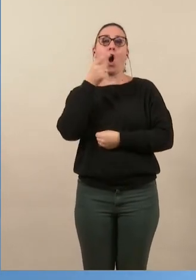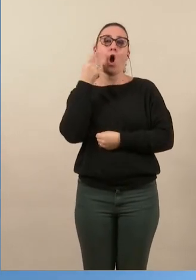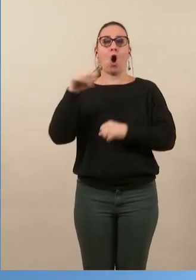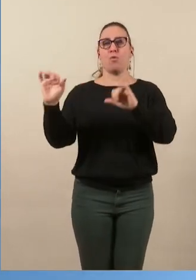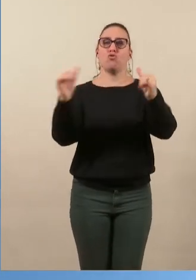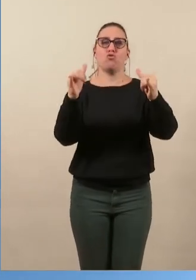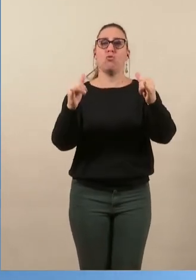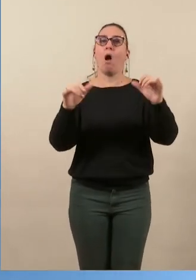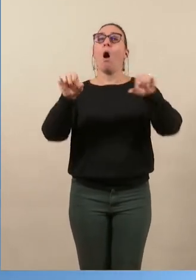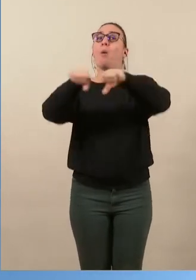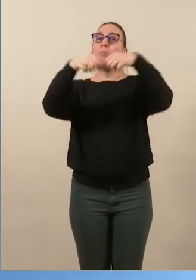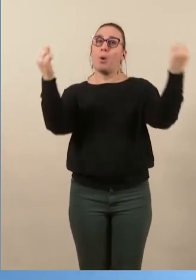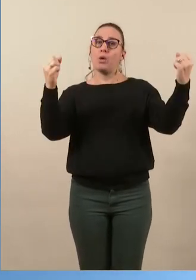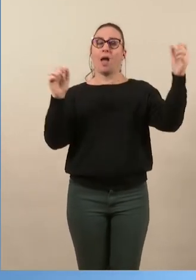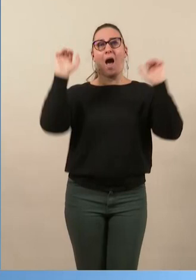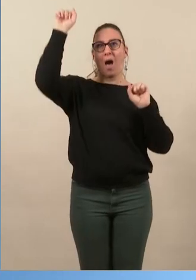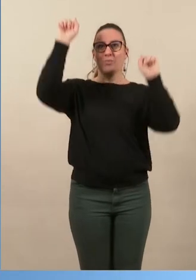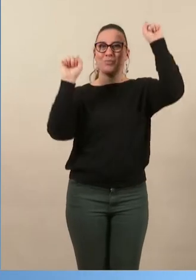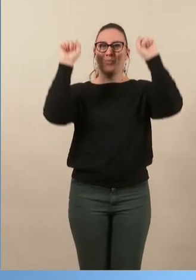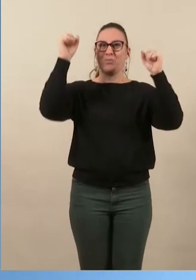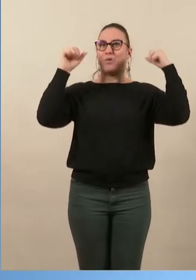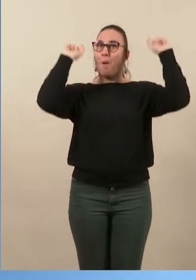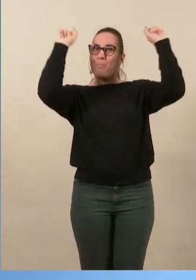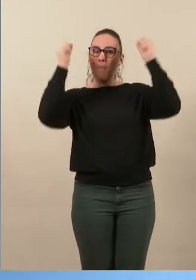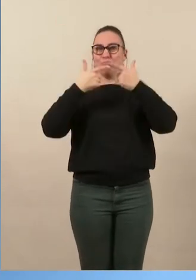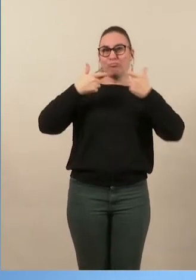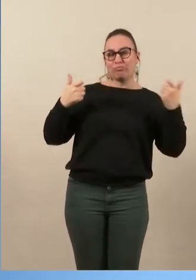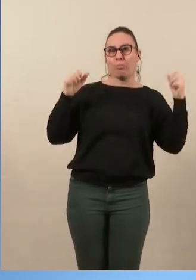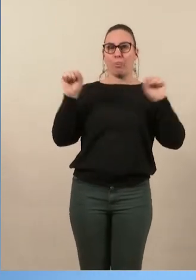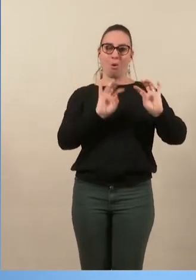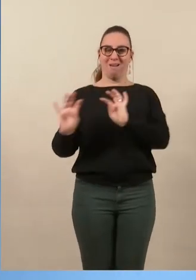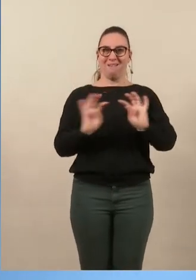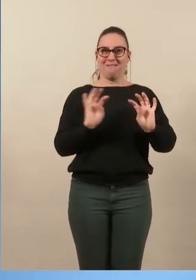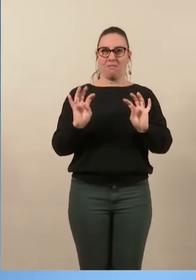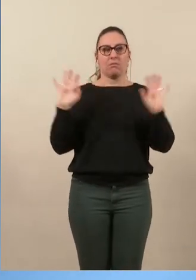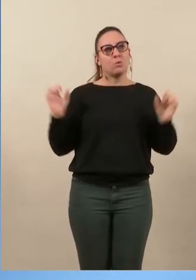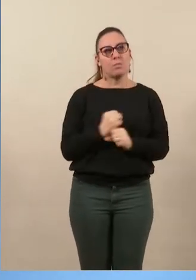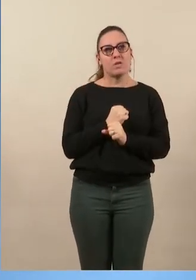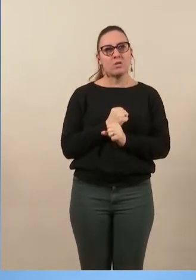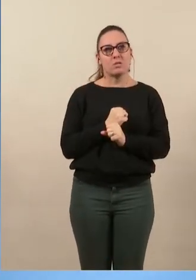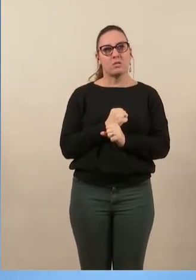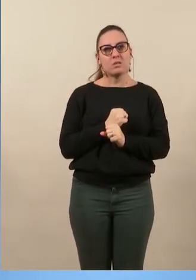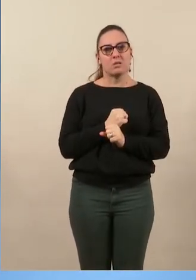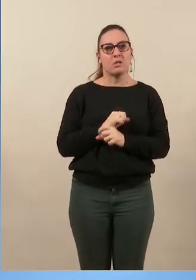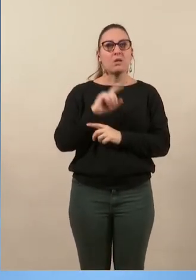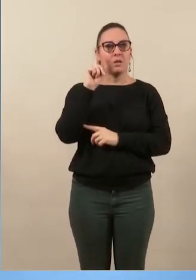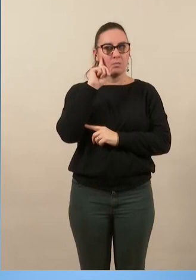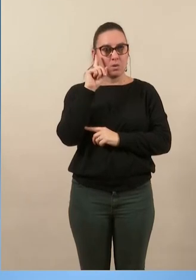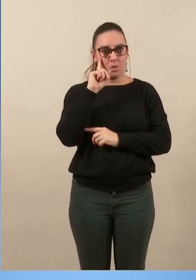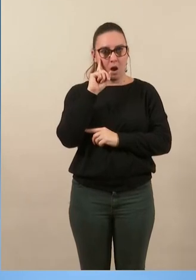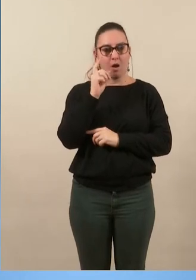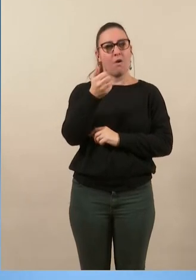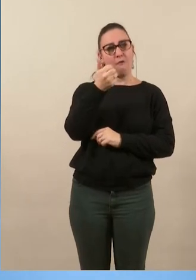jouent de la voilà donc je trouve ça quand même très dommage parce que vous dites vous dites